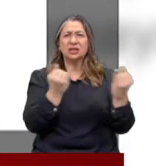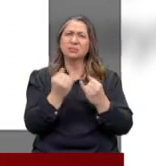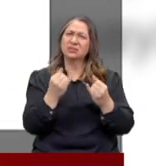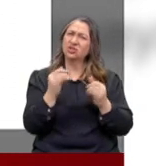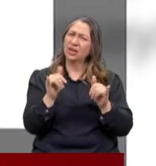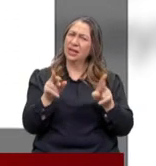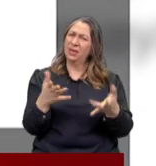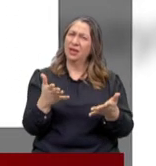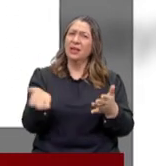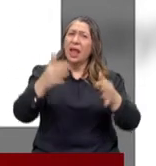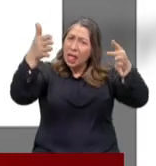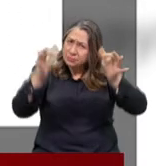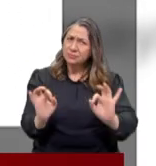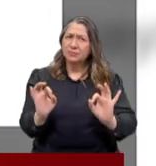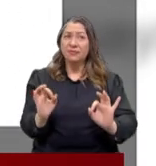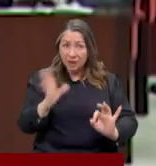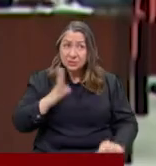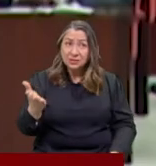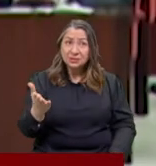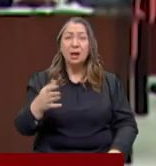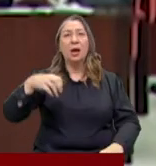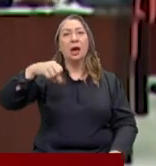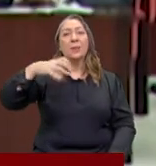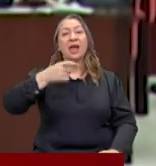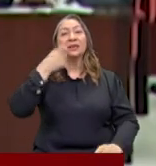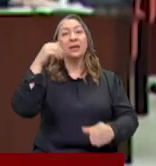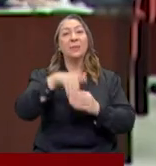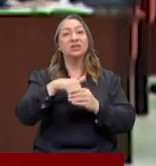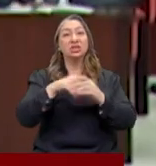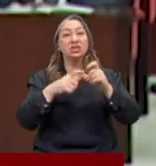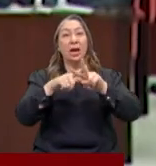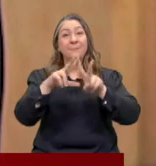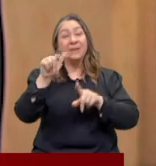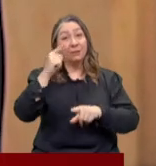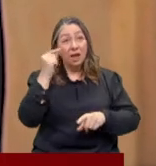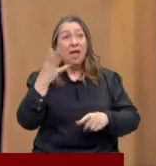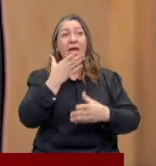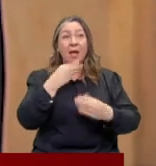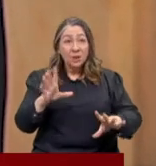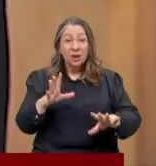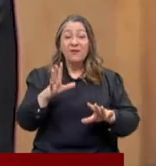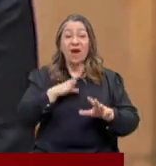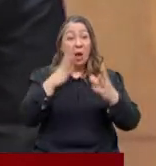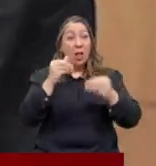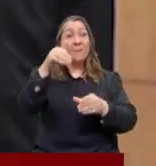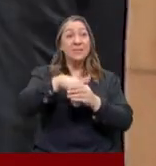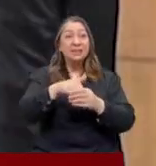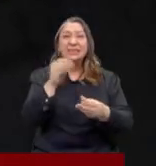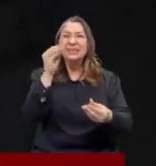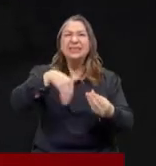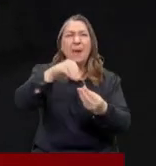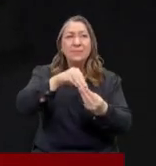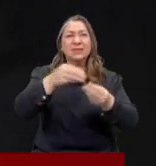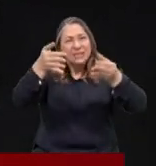gibi. Gelin hepsini sıfırlayalım. Var mısınız? AK Partili eski milletvekili Şamil Tayyar, emekli ve mevcut tüm vekillere yapılacak